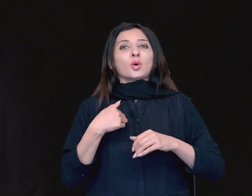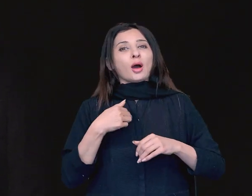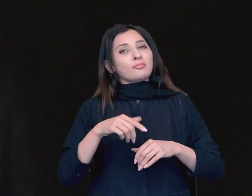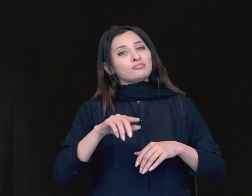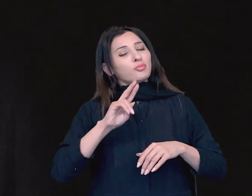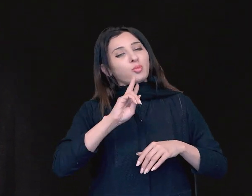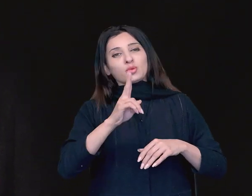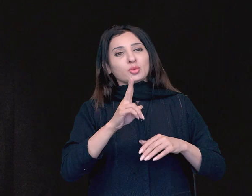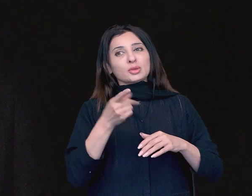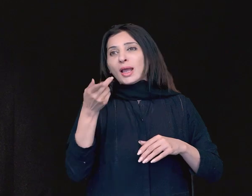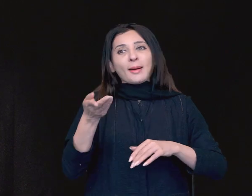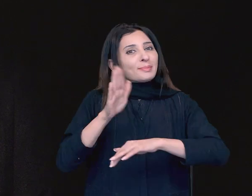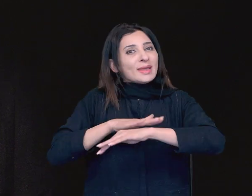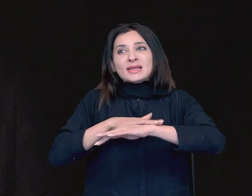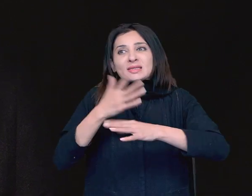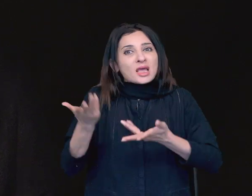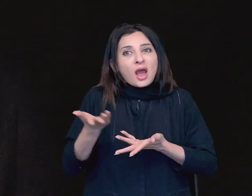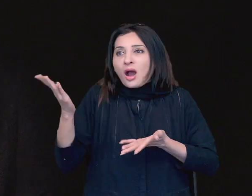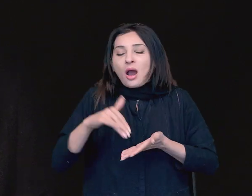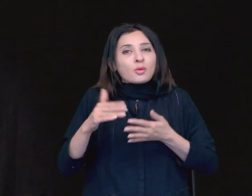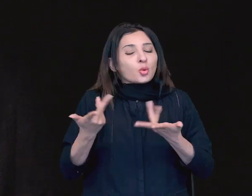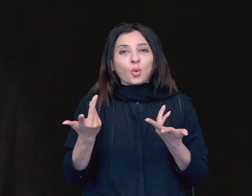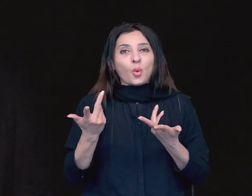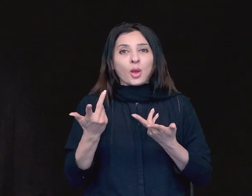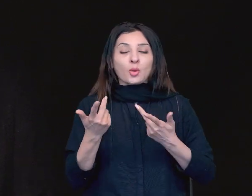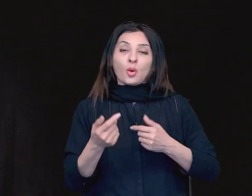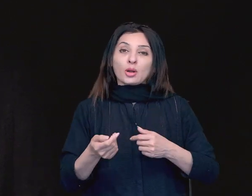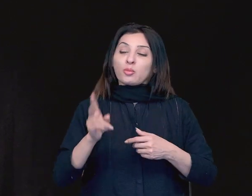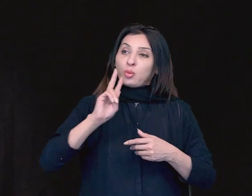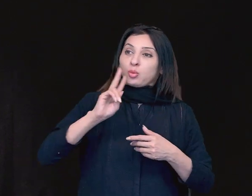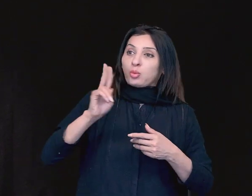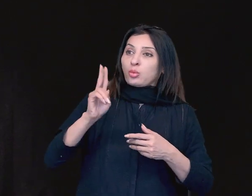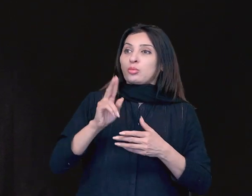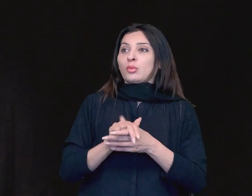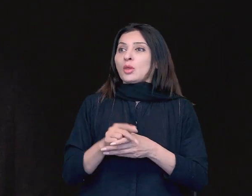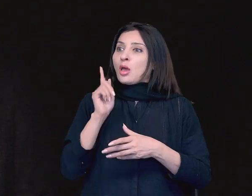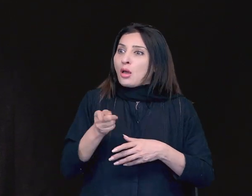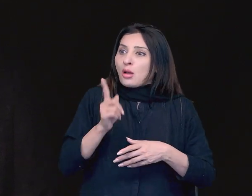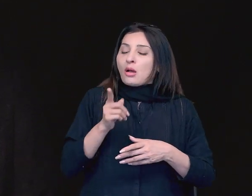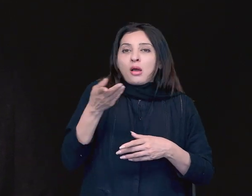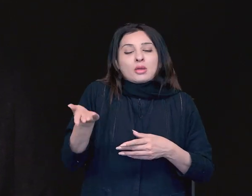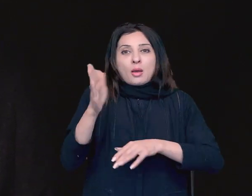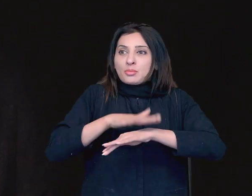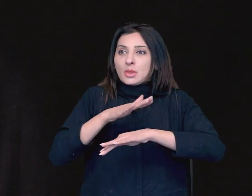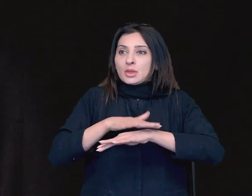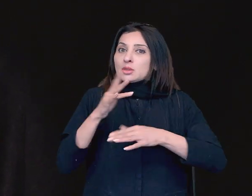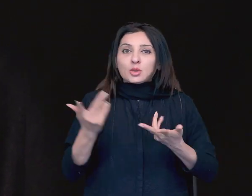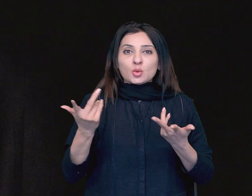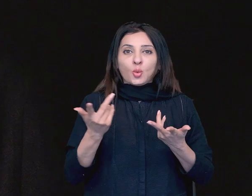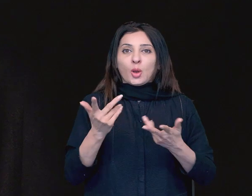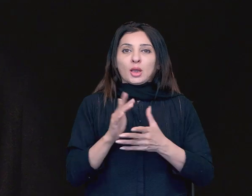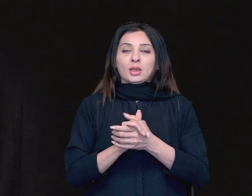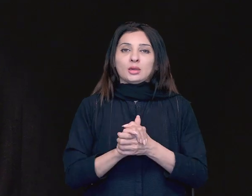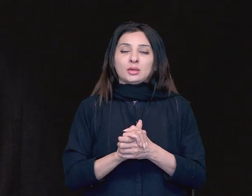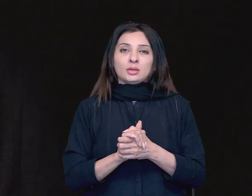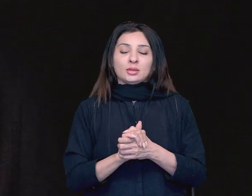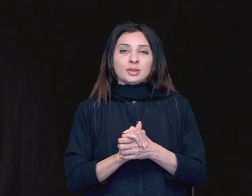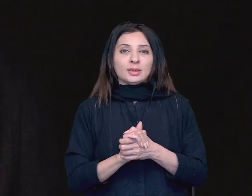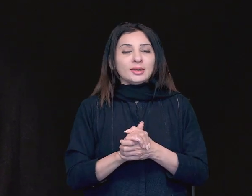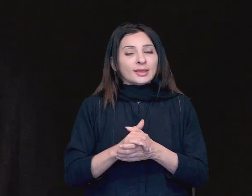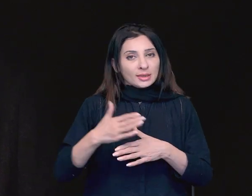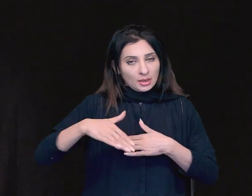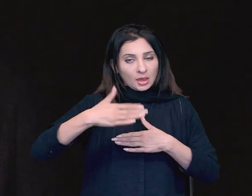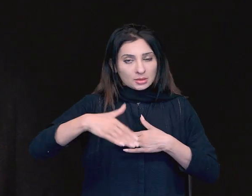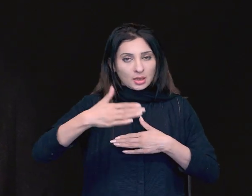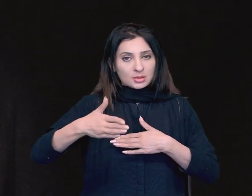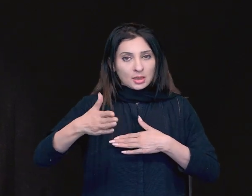हैं या मरीज़ को या उसके लवाहिकीन को। मगर ओवर द ईयर्स मुझे ये अंदाज़ा हुआ है कि इतना आसान नहीं है ये सब, और इसके